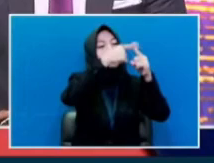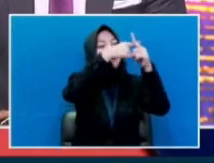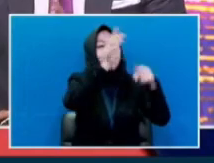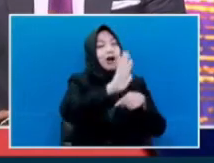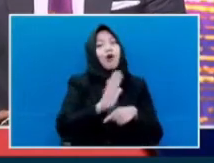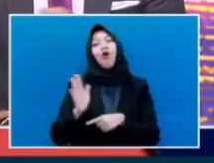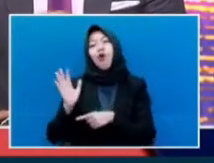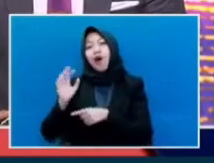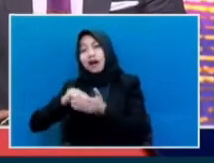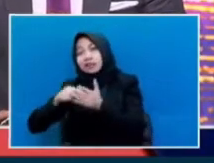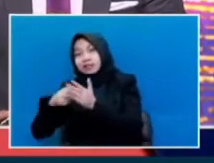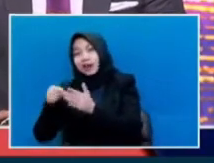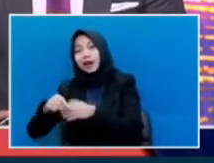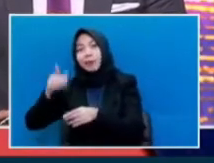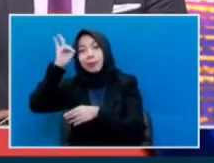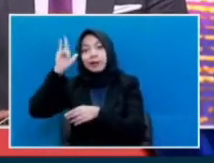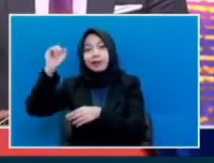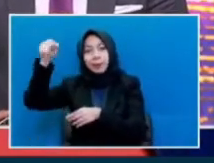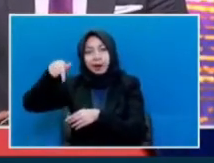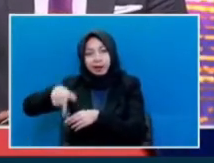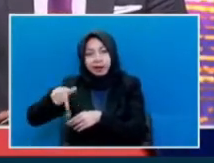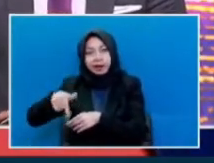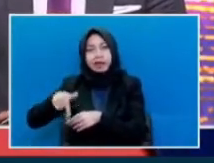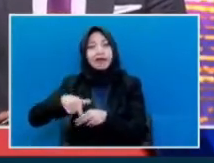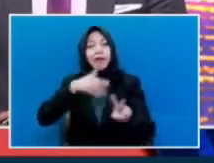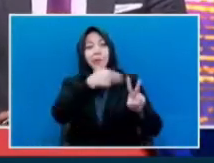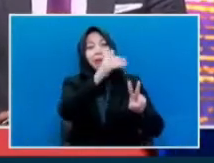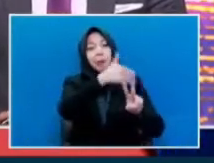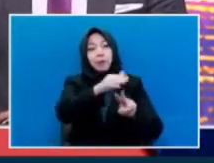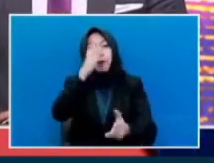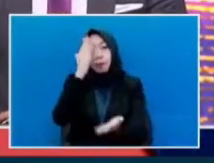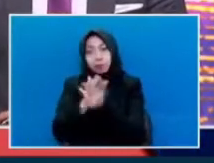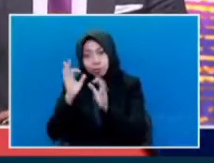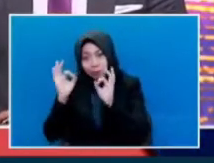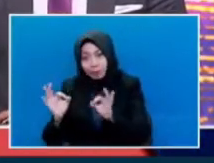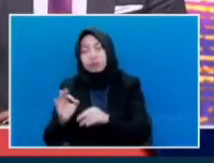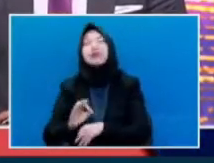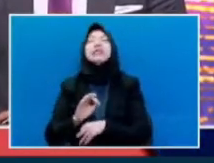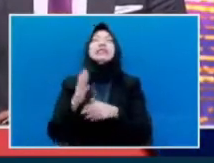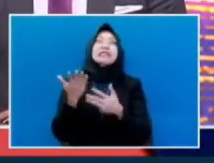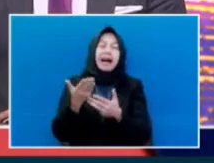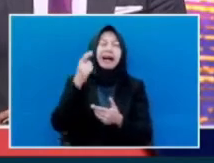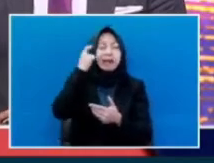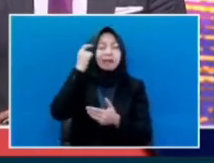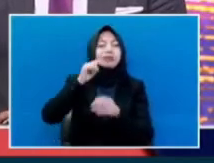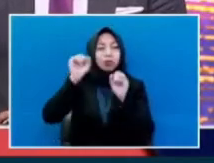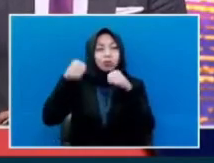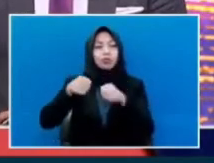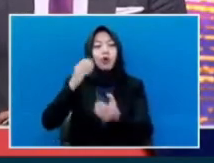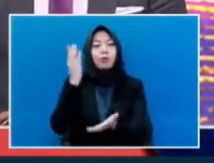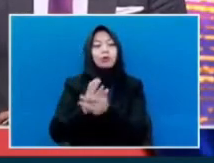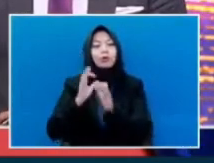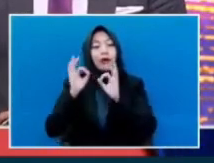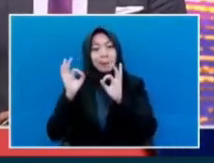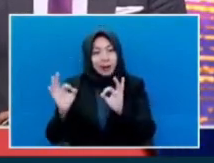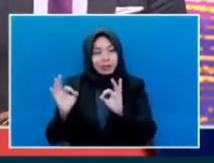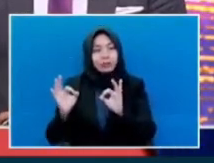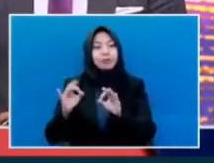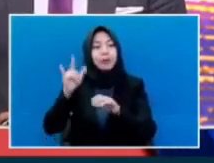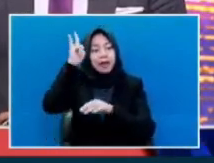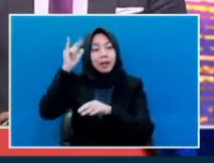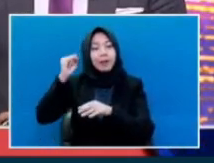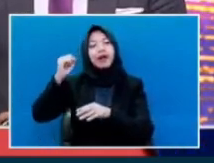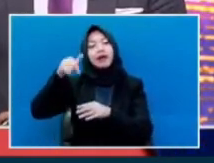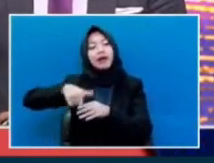akhirnya Tutup buku di akhir tahun Al PDIP ini ya Mas gunto ya betul betul Betul tapi catatan saya menurut saya PDIP juga harus mengingatkan pada